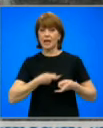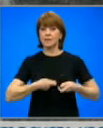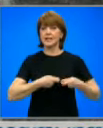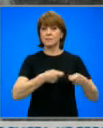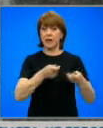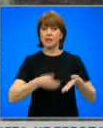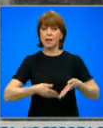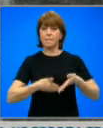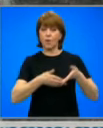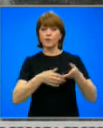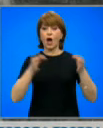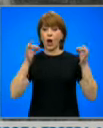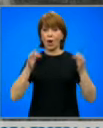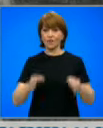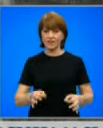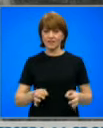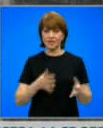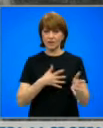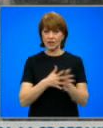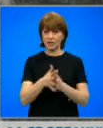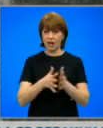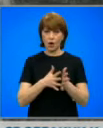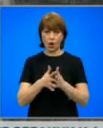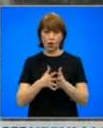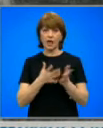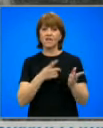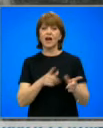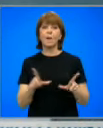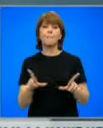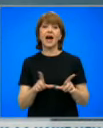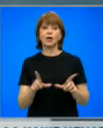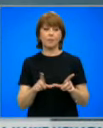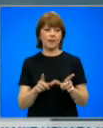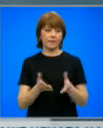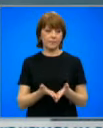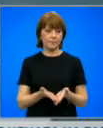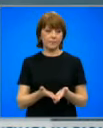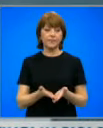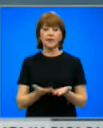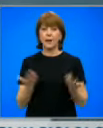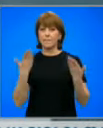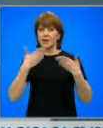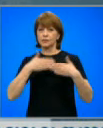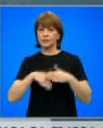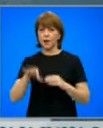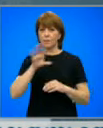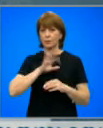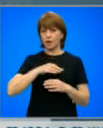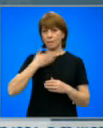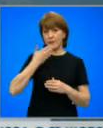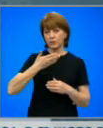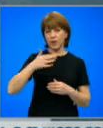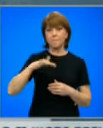и евакуация на цивилните от обкръжение и силно бомбардиран град Мариупол. През нощта получихме послание